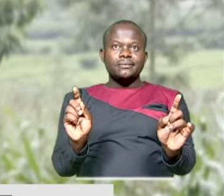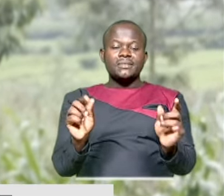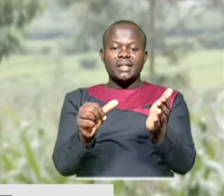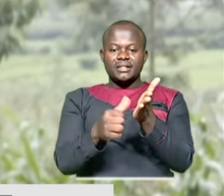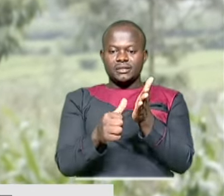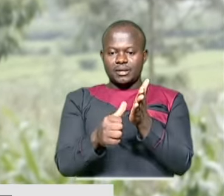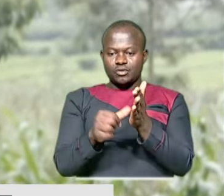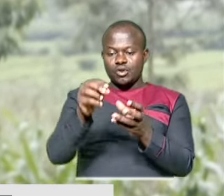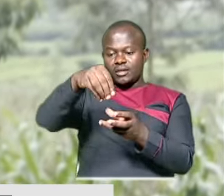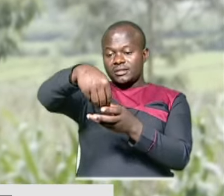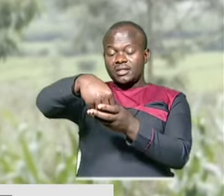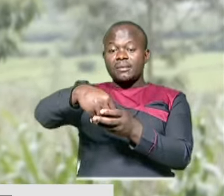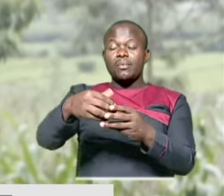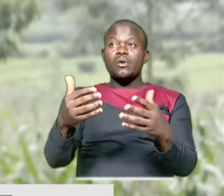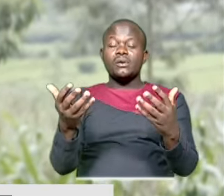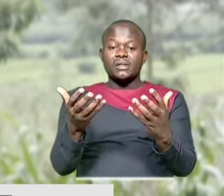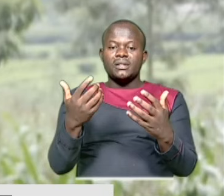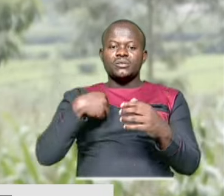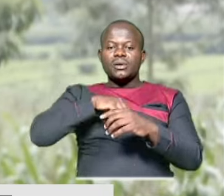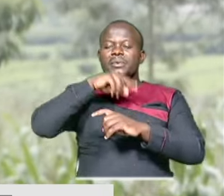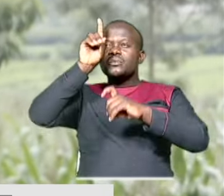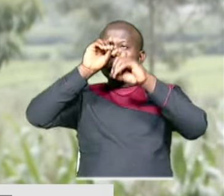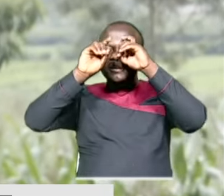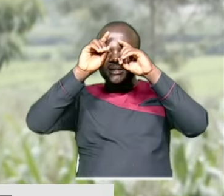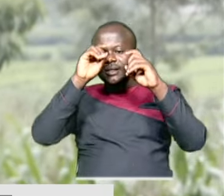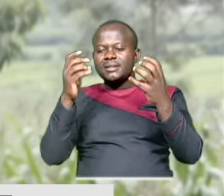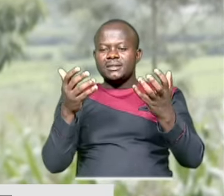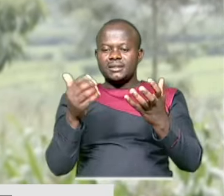ikibazo kirimo twibaza nuko